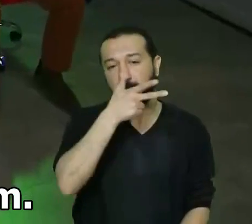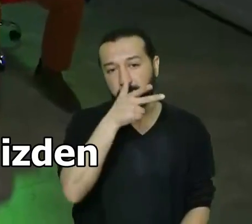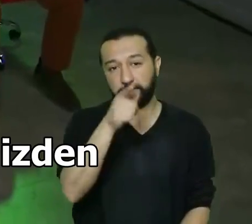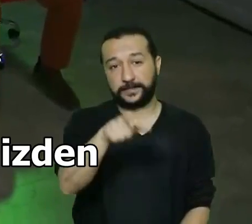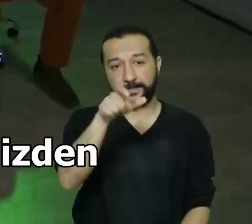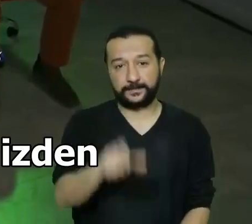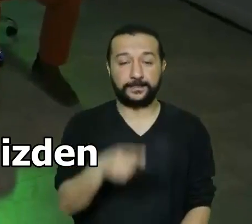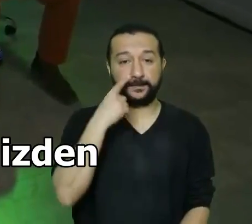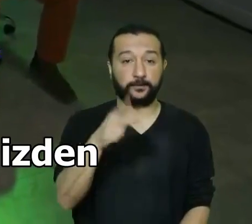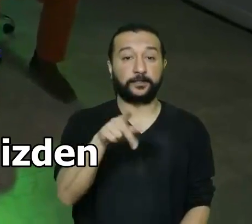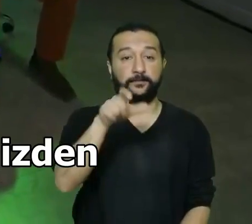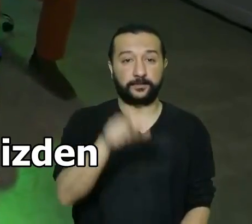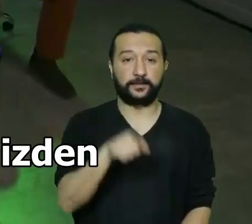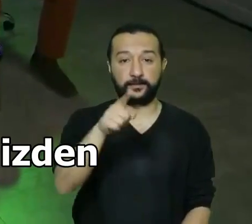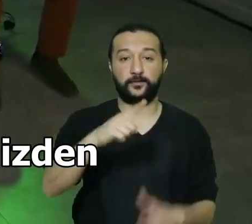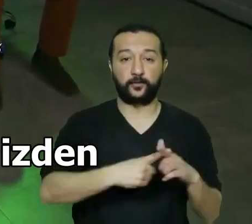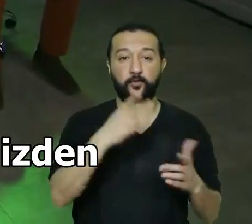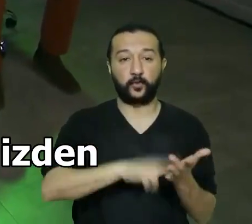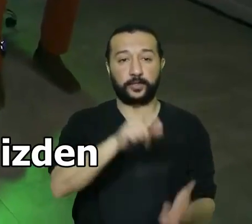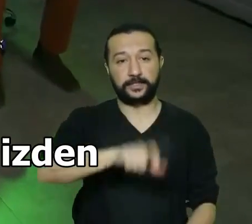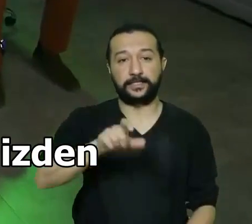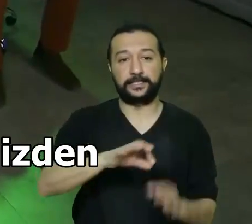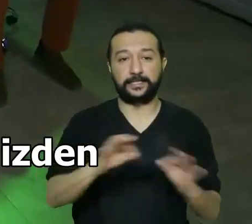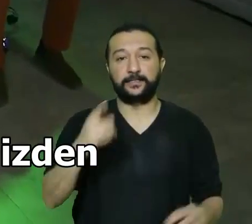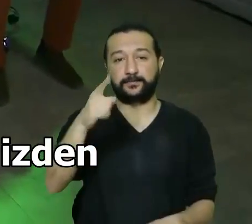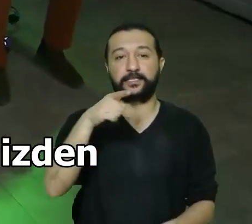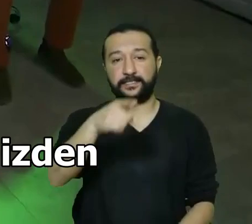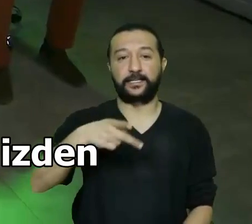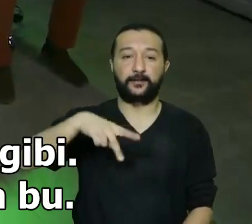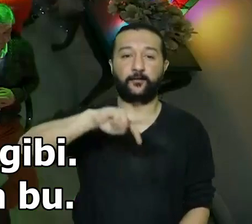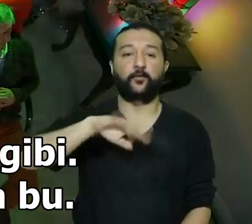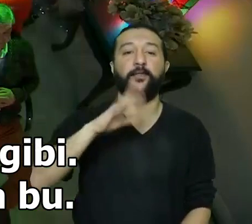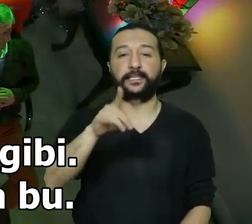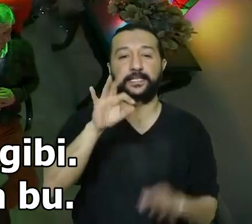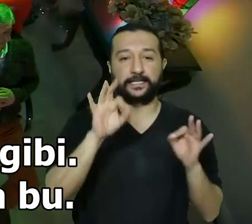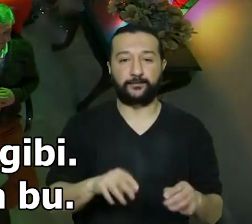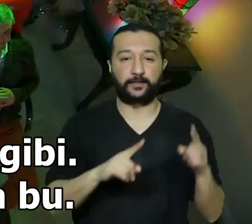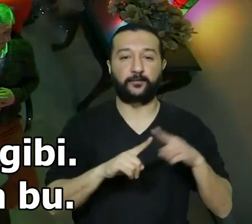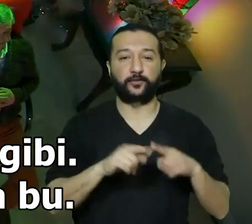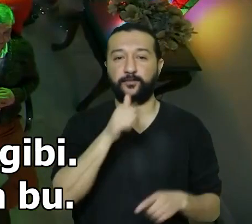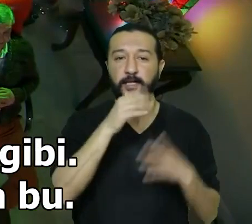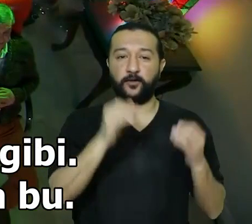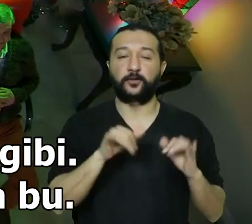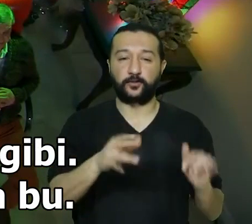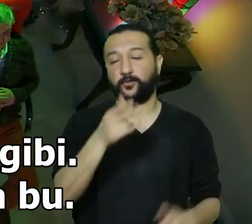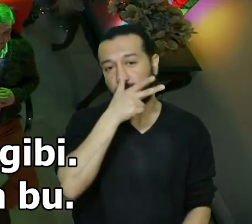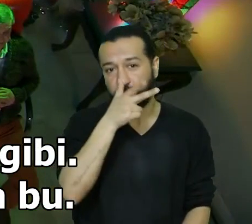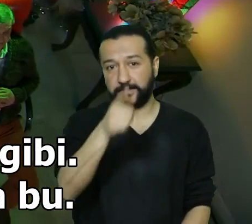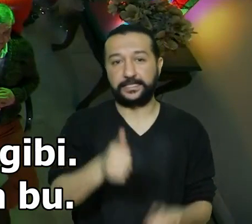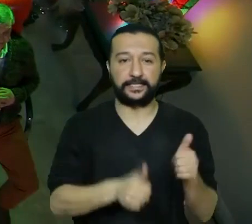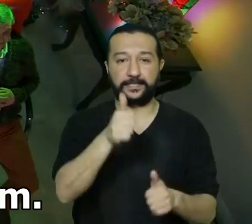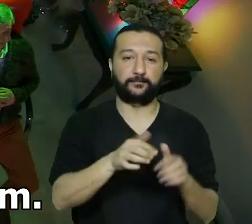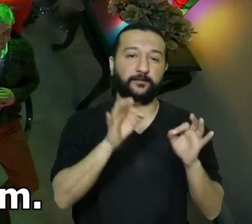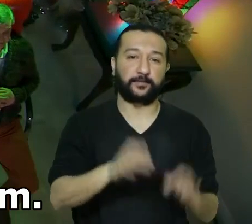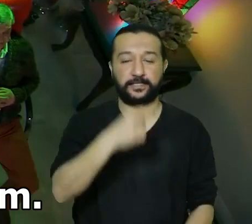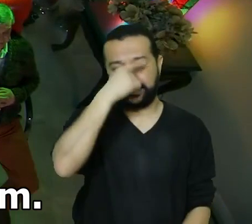üzgünüm efendim. Gördüğünüz gibi jüri üyelerimizden hiçbiri size dönmediler. Tıpkı Timuçin Bey'de olduğu gibi çok üzgünüm. Şans, yarışma